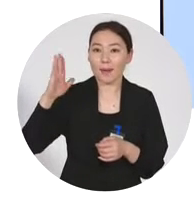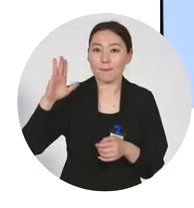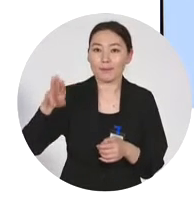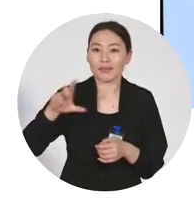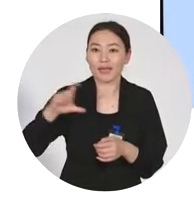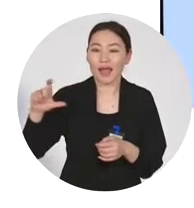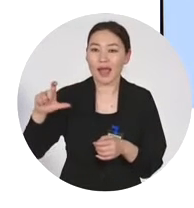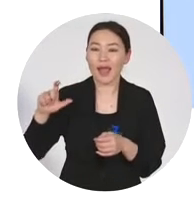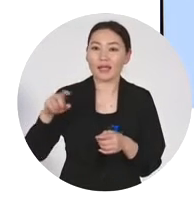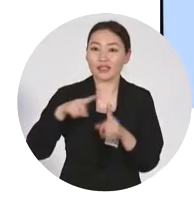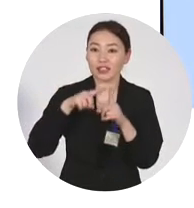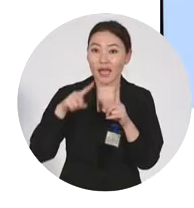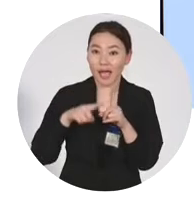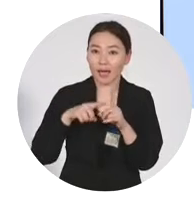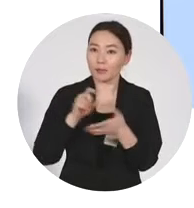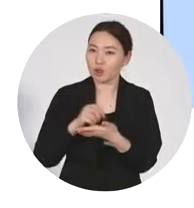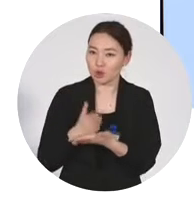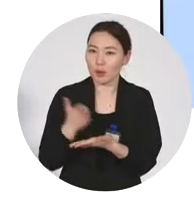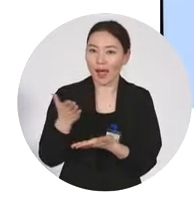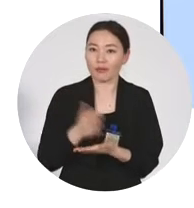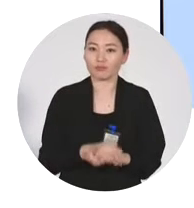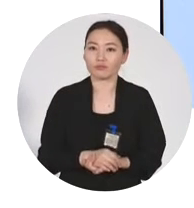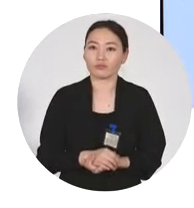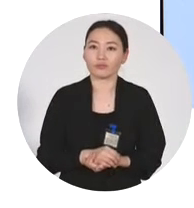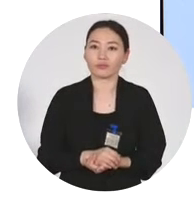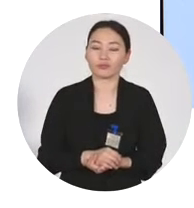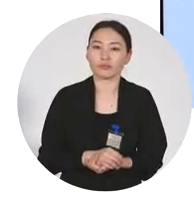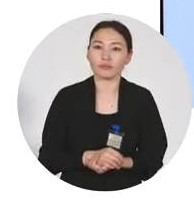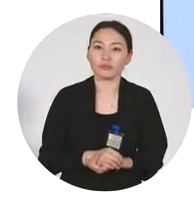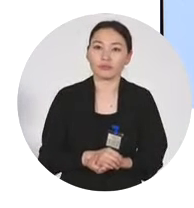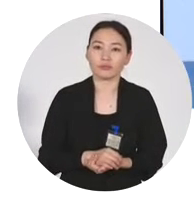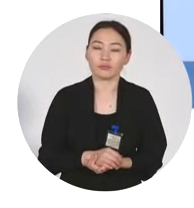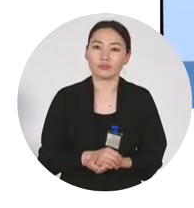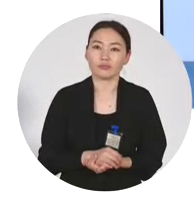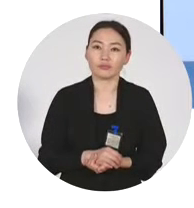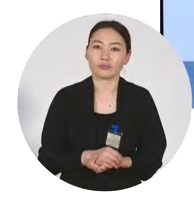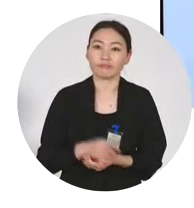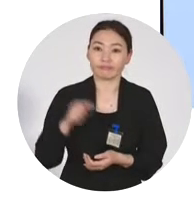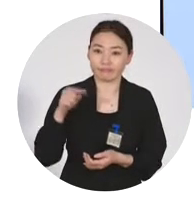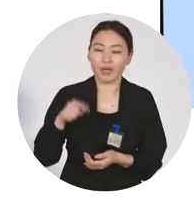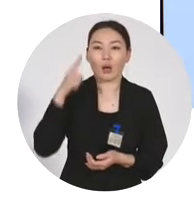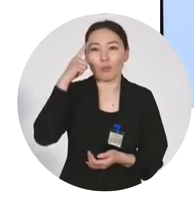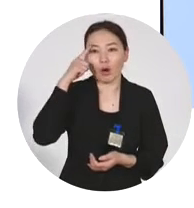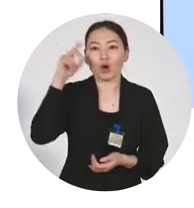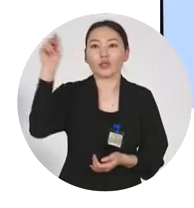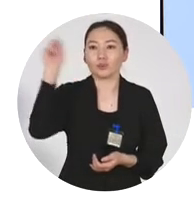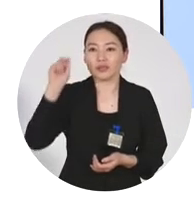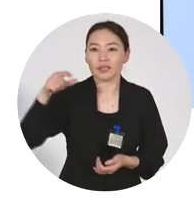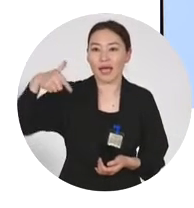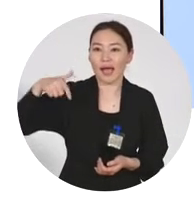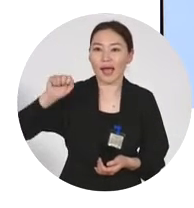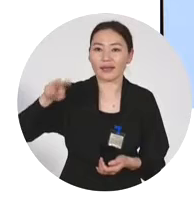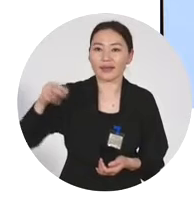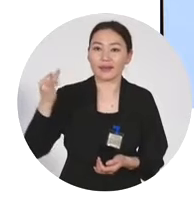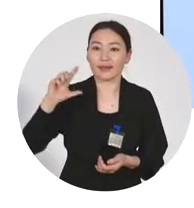та нар анхаарах ёстой. За багш нь энэ монгол бичгээр бичсэнийг ард нь галигаар бичиж